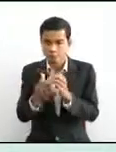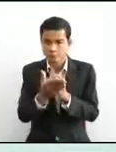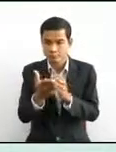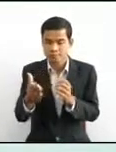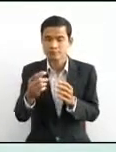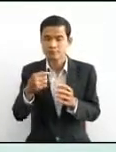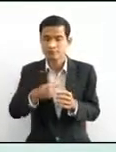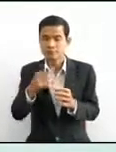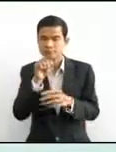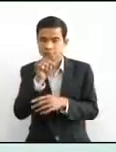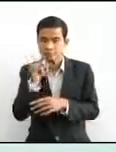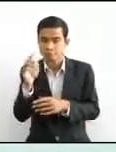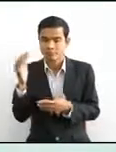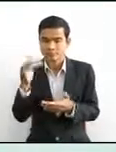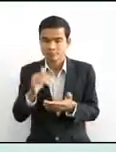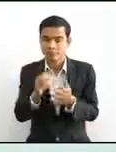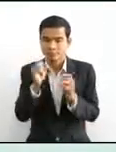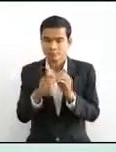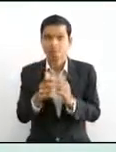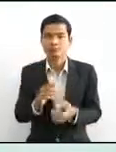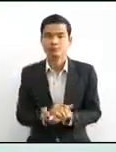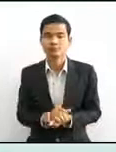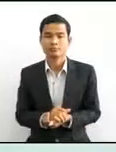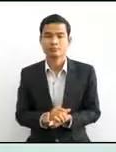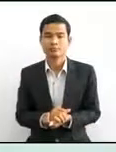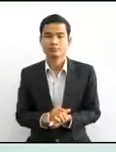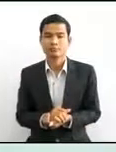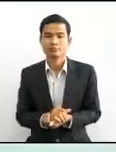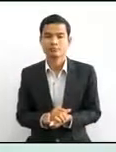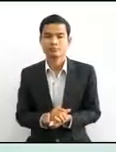này cứ chỉ là chừng ở tiền nè ta chập đam